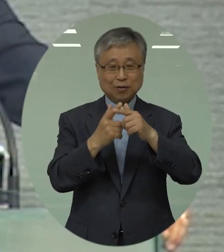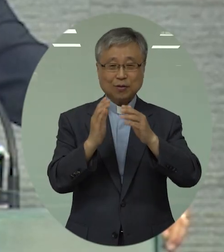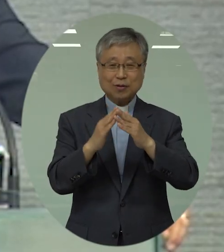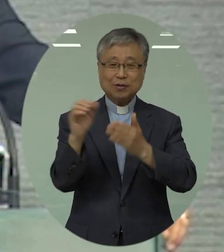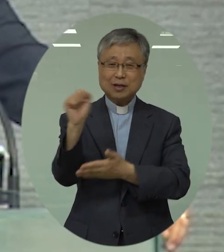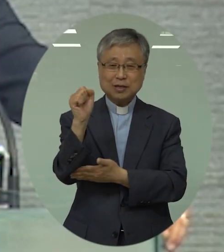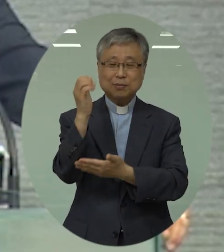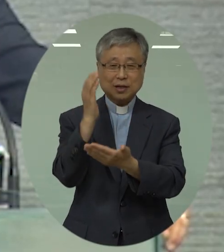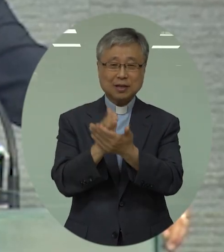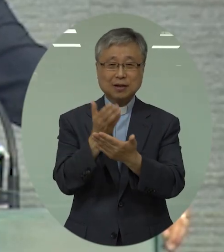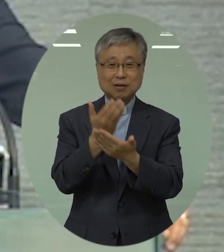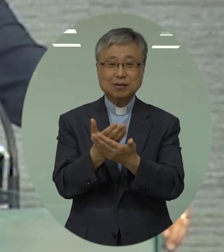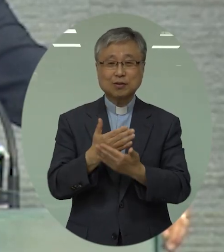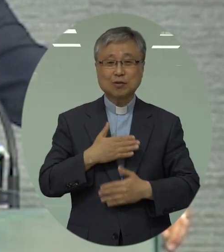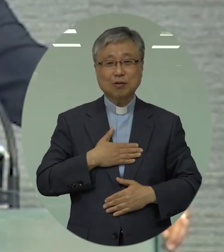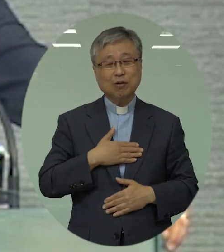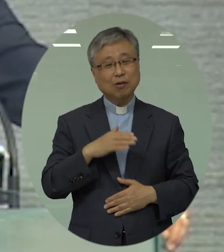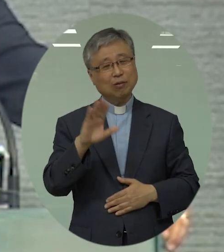저도 때로는 어쩌면